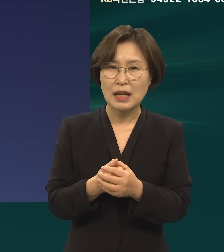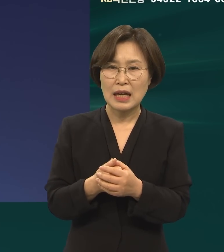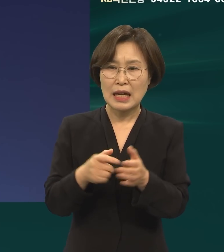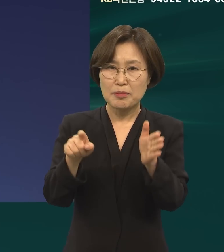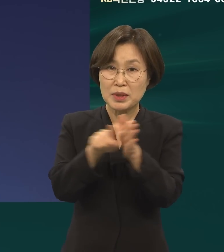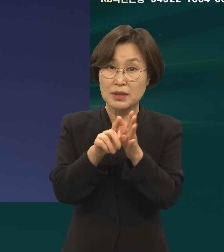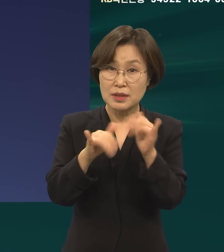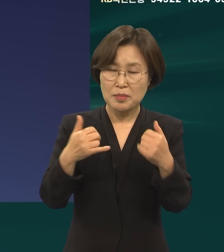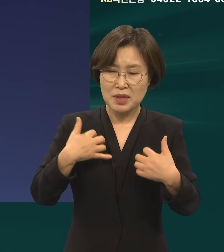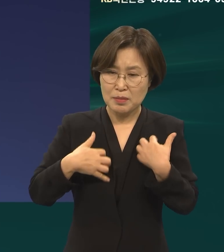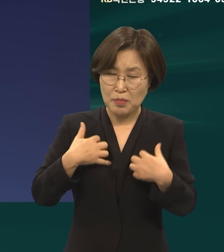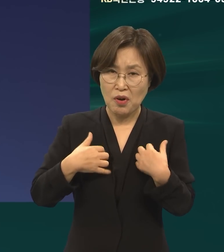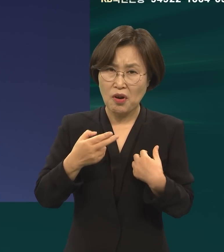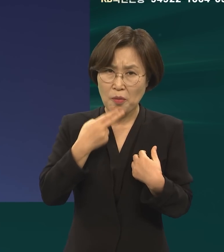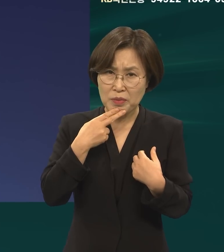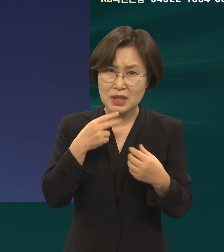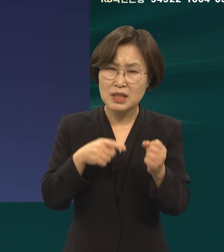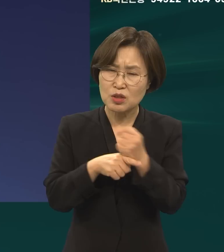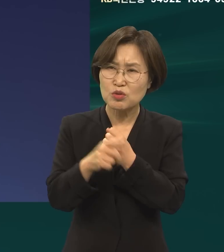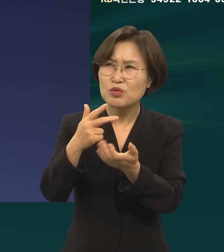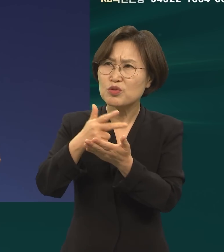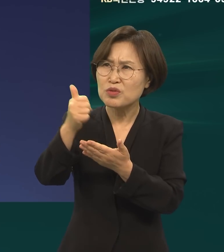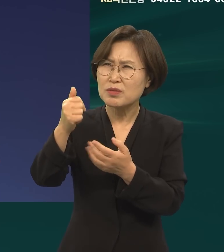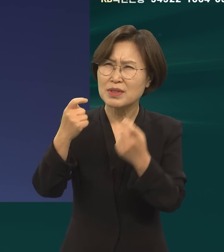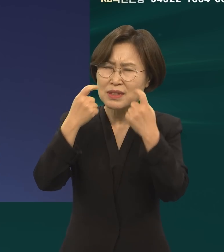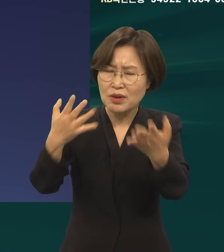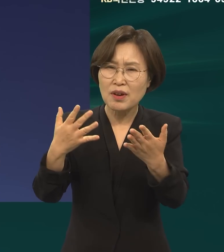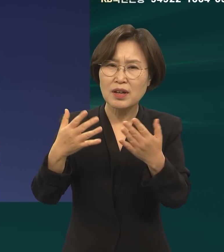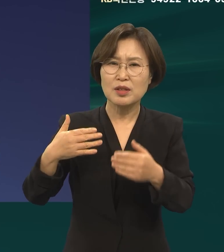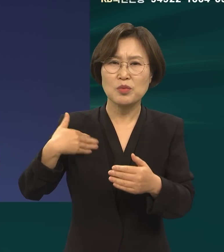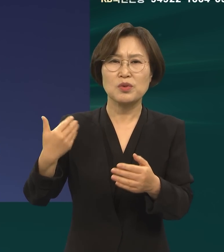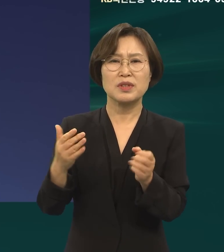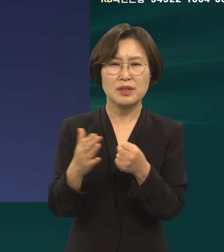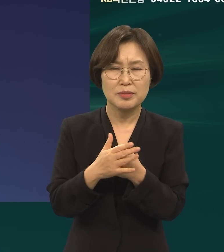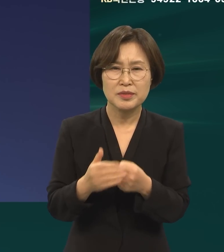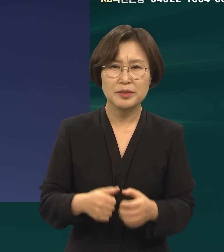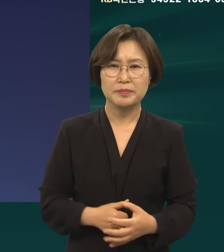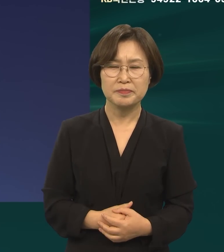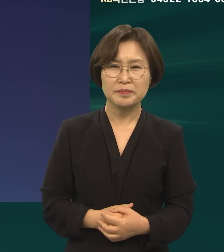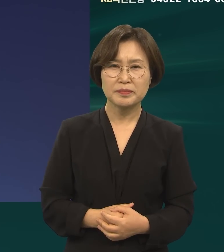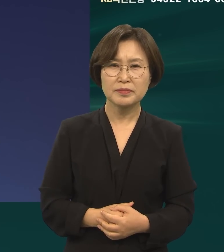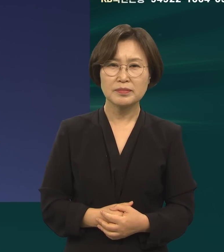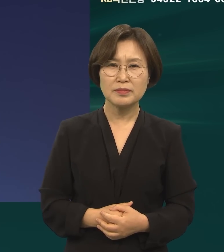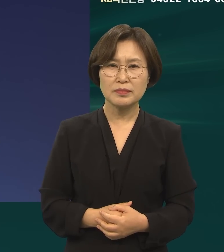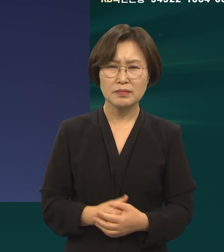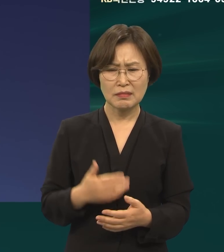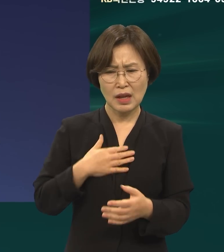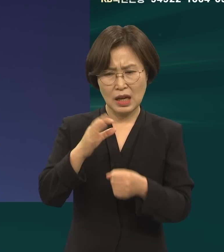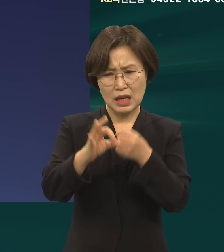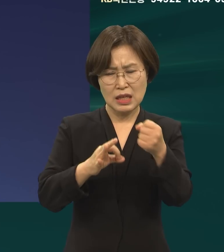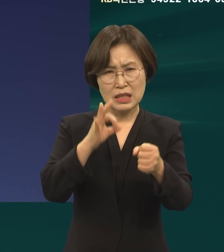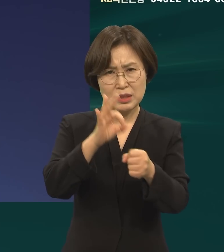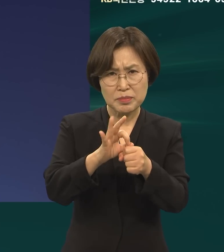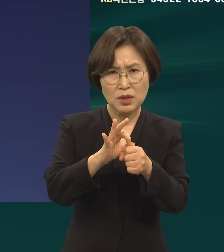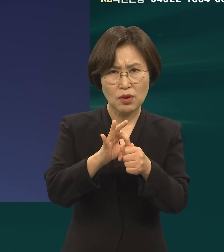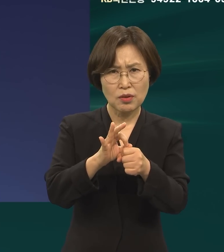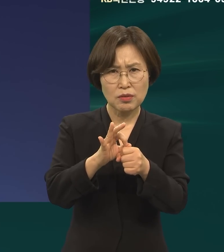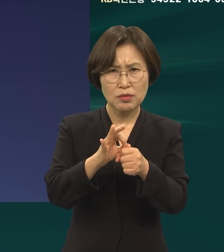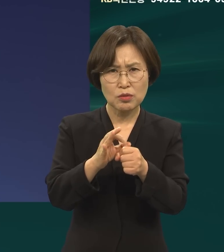그렇습니다. 저는 그래서 우리 교인들한테 이런 얘기를 나눈 적이 있습니다. 내가 10년 이상 교회를 다녔는데